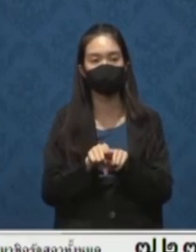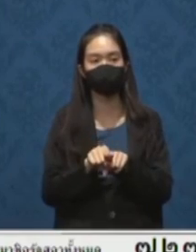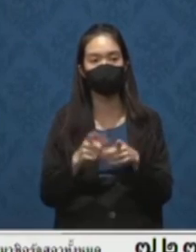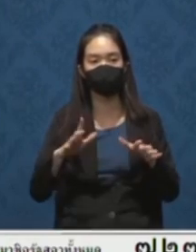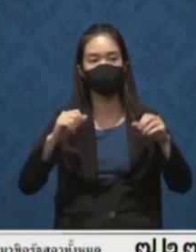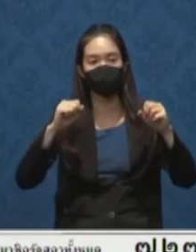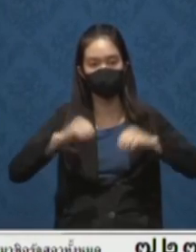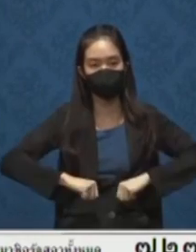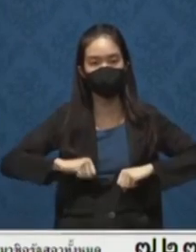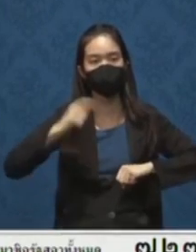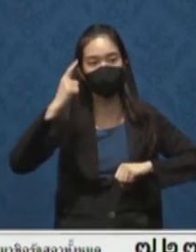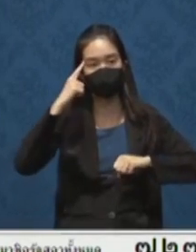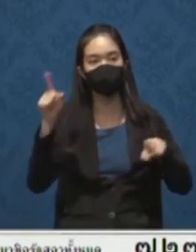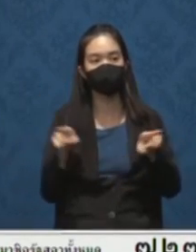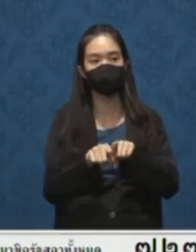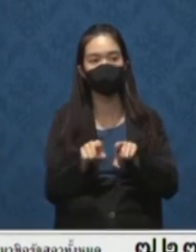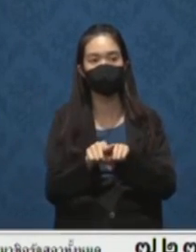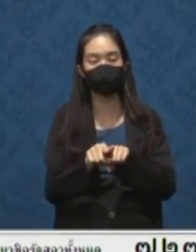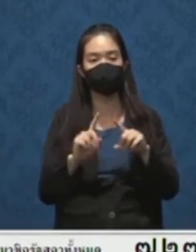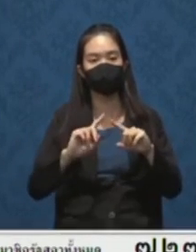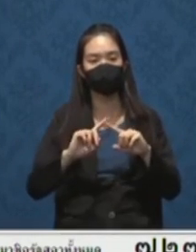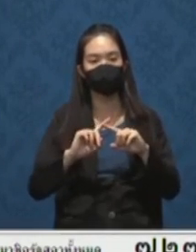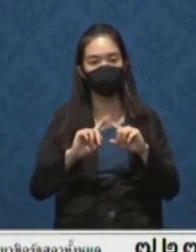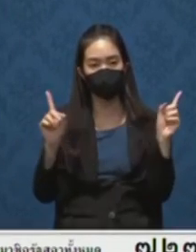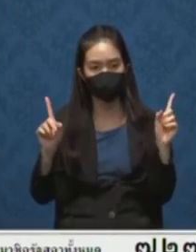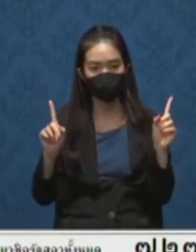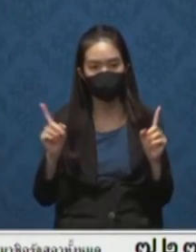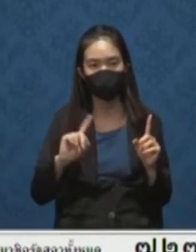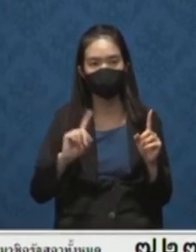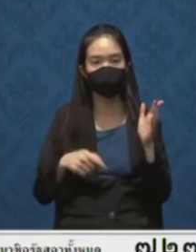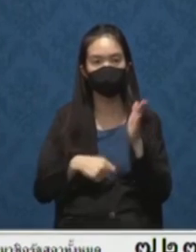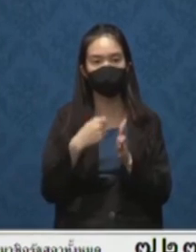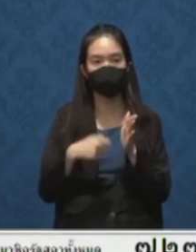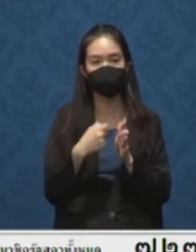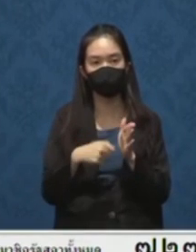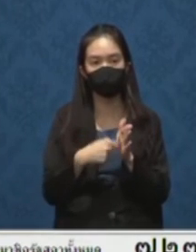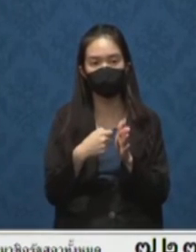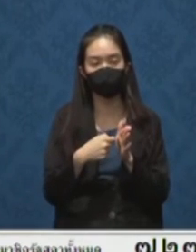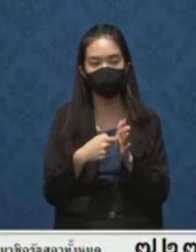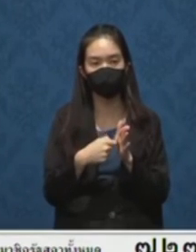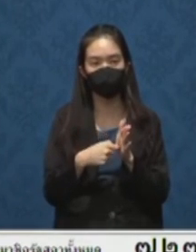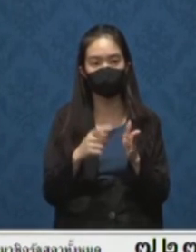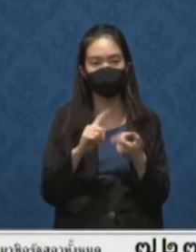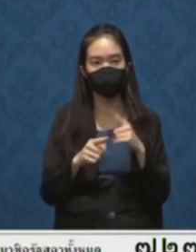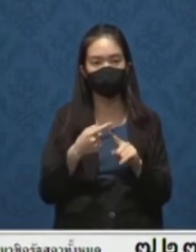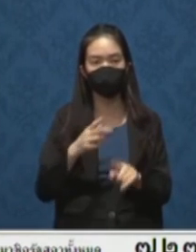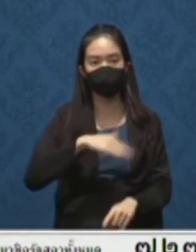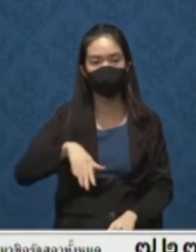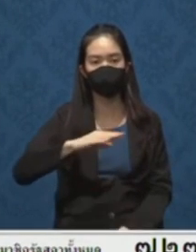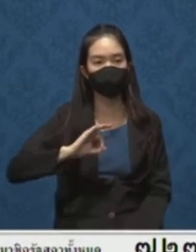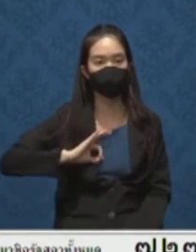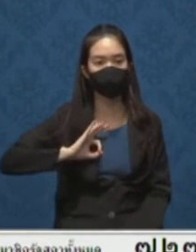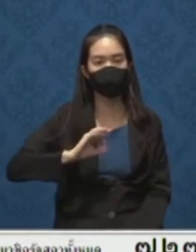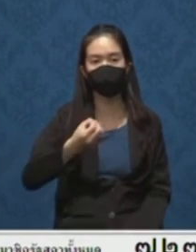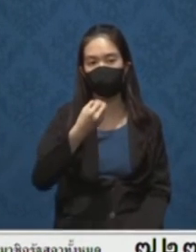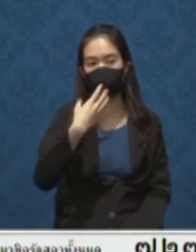เห็นชอบแต่ไม่ใช่ด้วยเหตุผลที่ท่สมาชิกทั้งหายอาจ